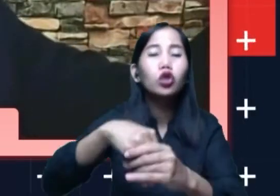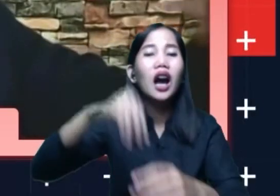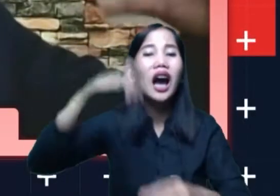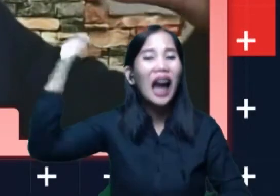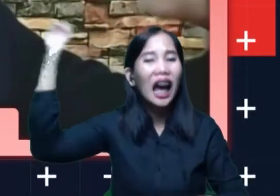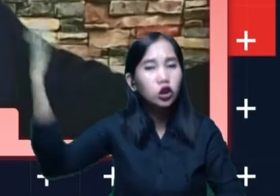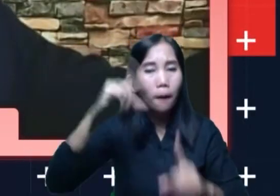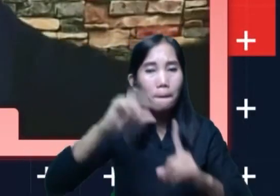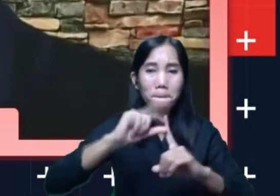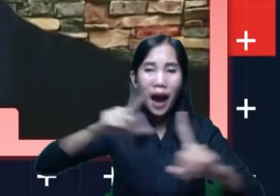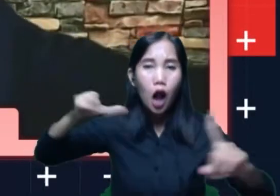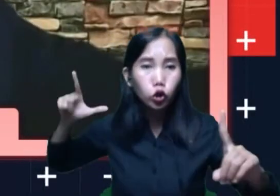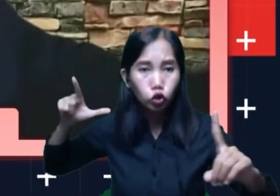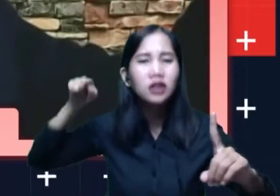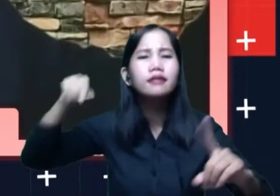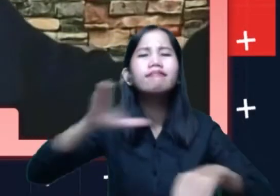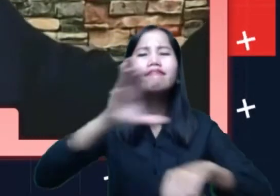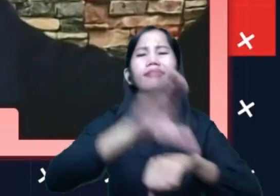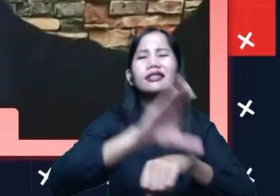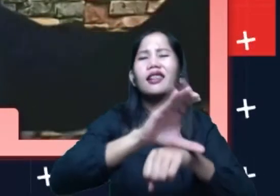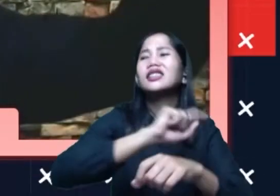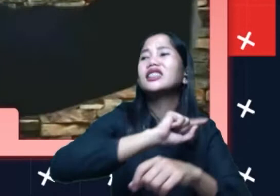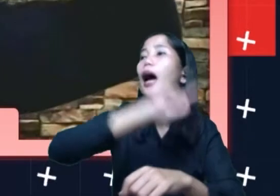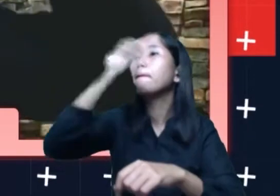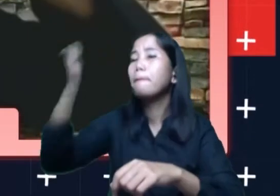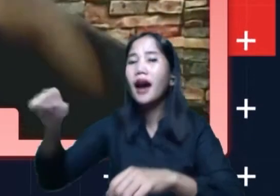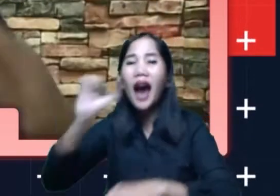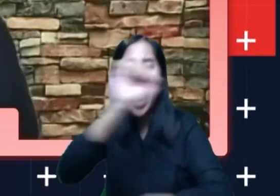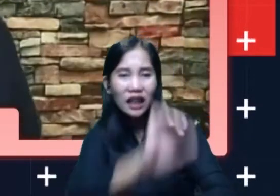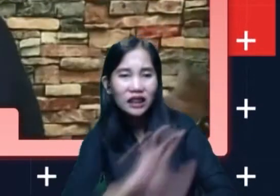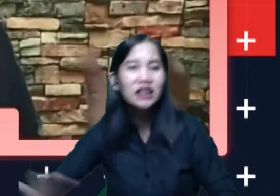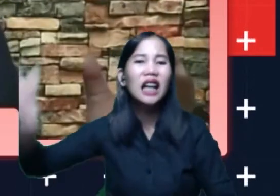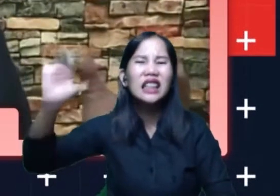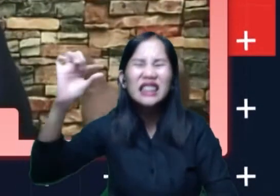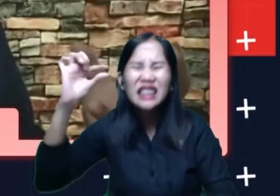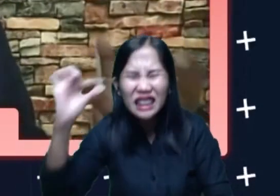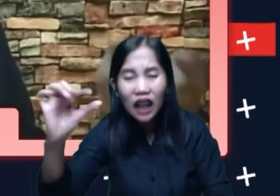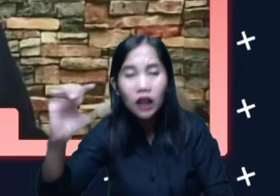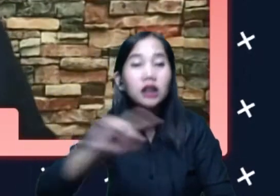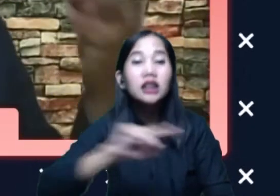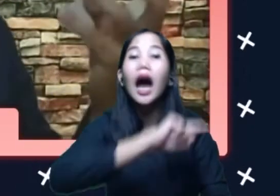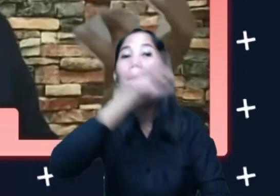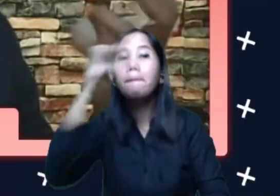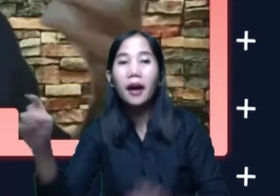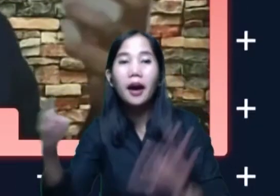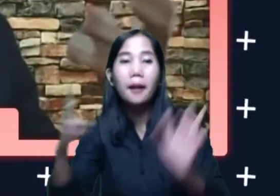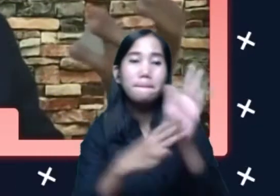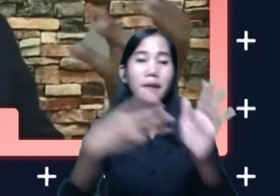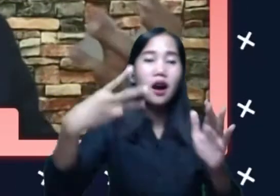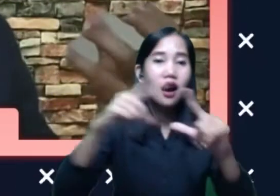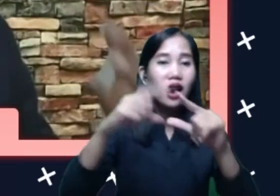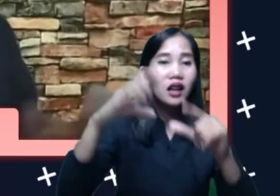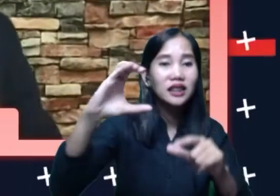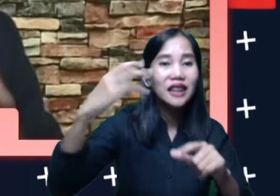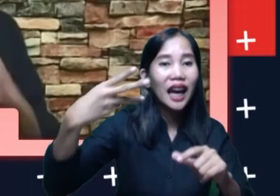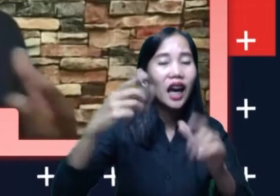Filipi, Korintus, bahkan terus sampai ke Roma. Jadi gereja itu mulai berkembang. Dengan berkembangnya gereja